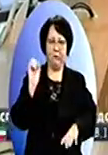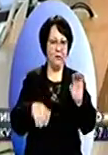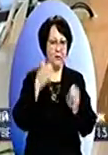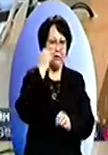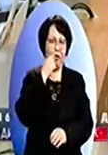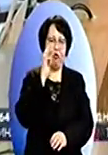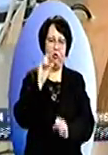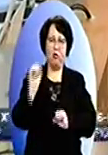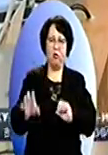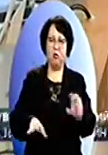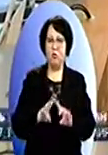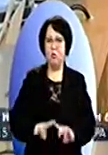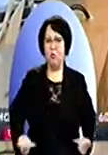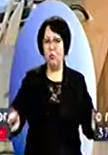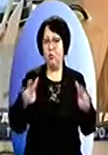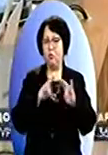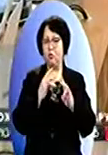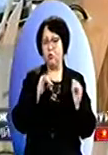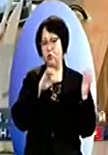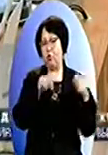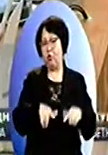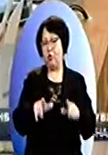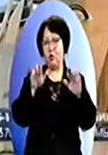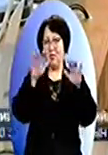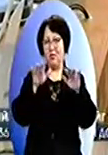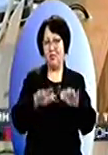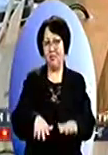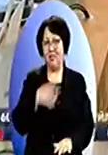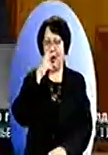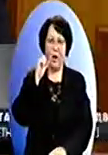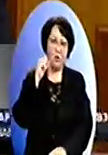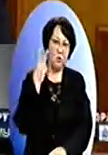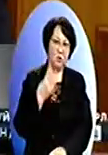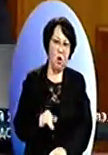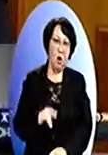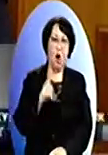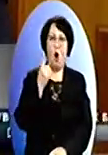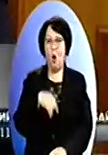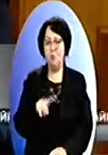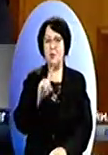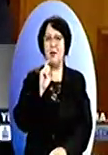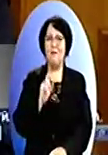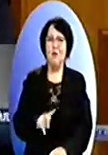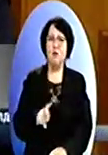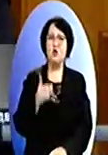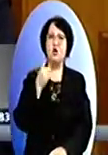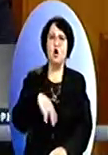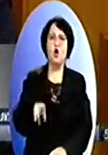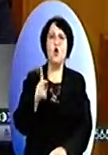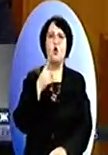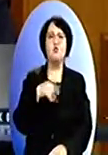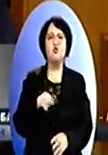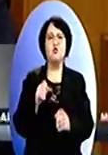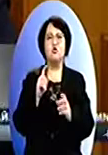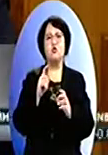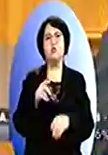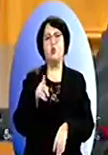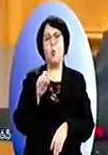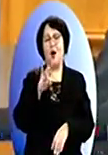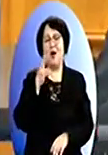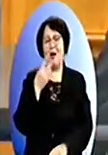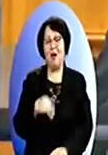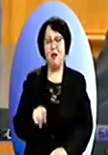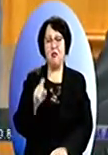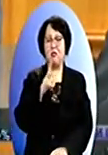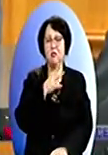цэнгэг устай нуур цөөрөм ширгэх аюул тулгарч байгаа юм. Тиймээс ховд, завхан, дорнод, хөвсгөл, Сүхбаатар, Өвөрхангай, Хэмтэ, Дорноговь